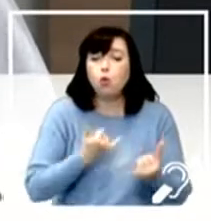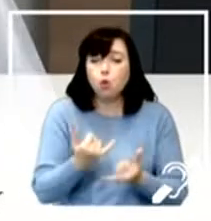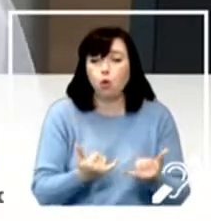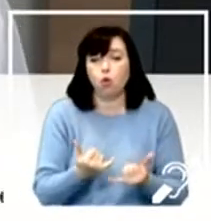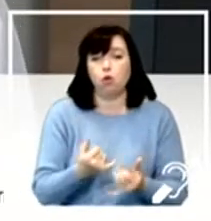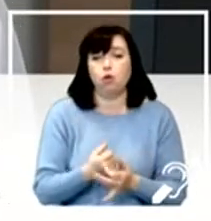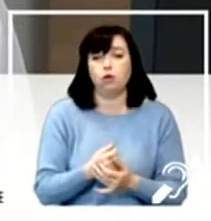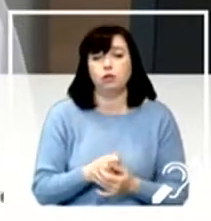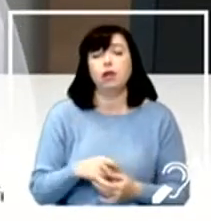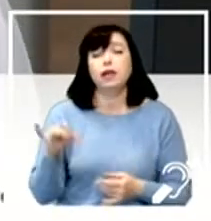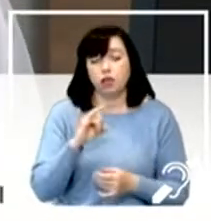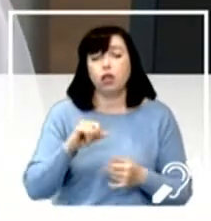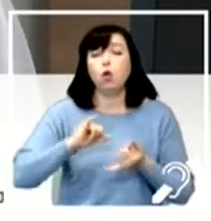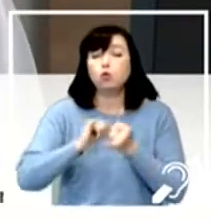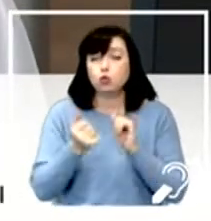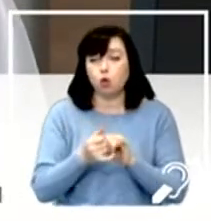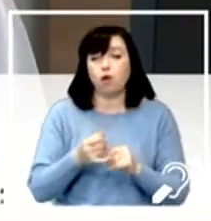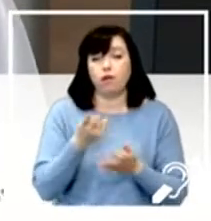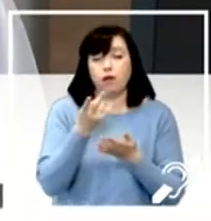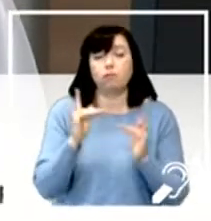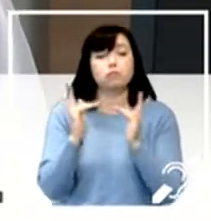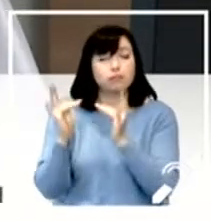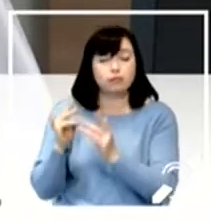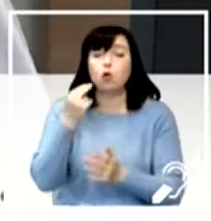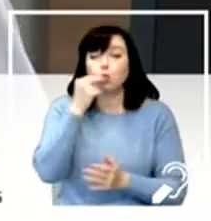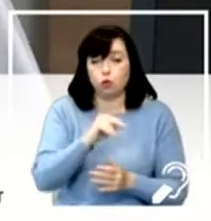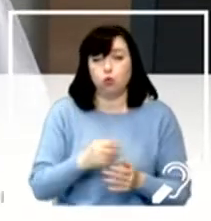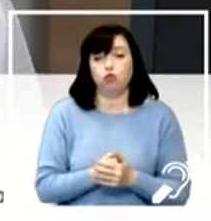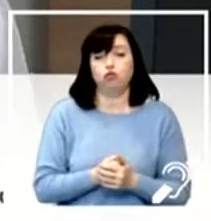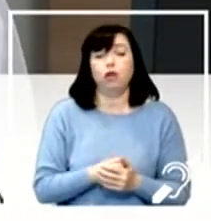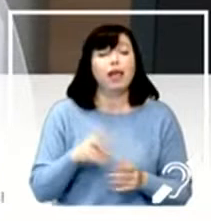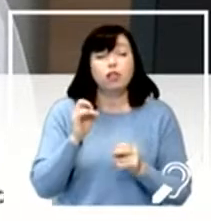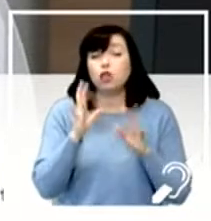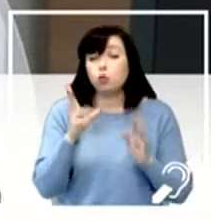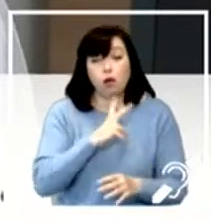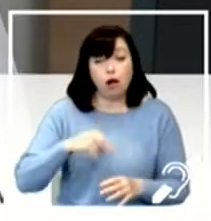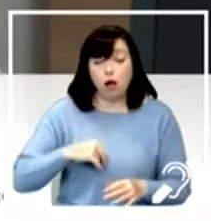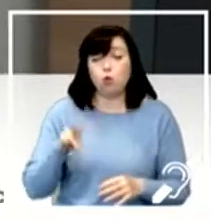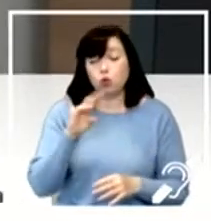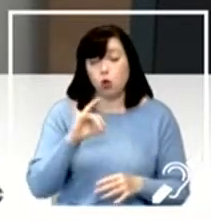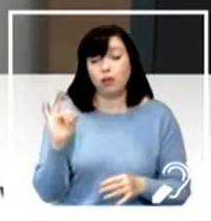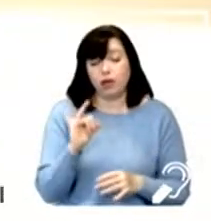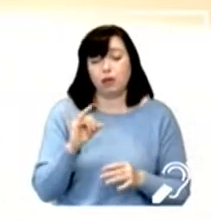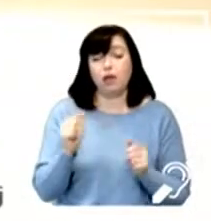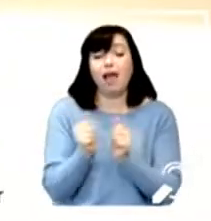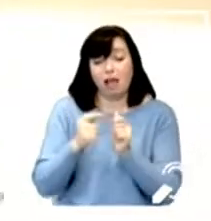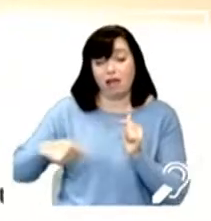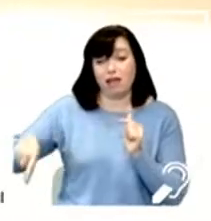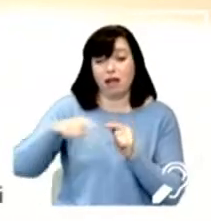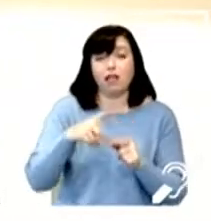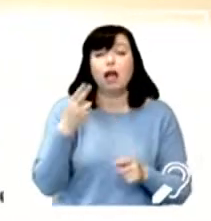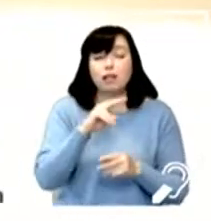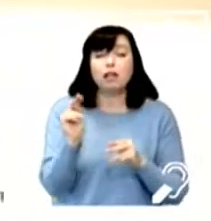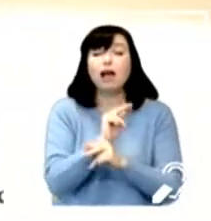și condiții hotelierii mai bune în jur de 800.000 de pacienți, nu numai din raionul Cahul, dar și din regiune. Pentru